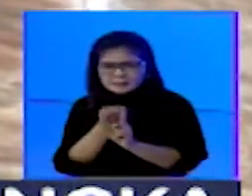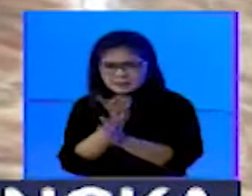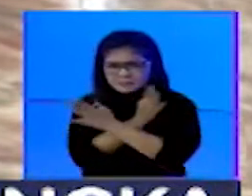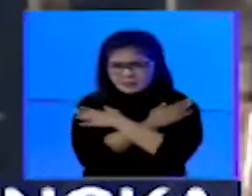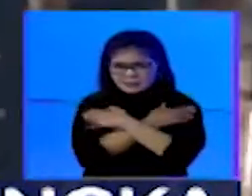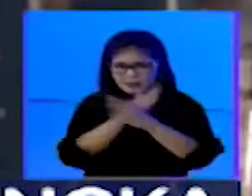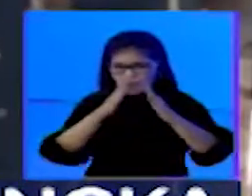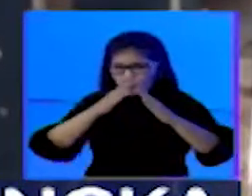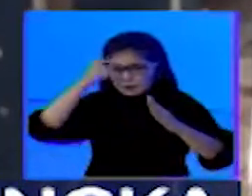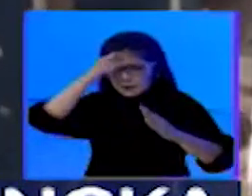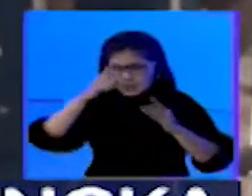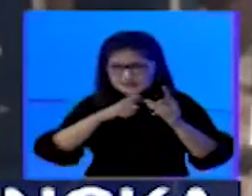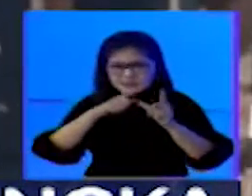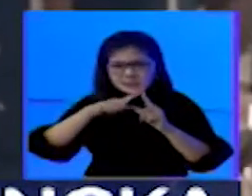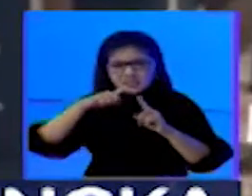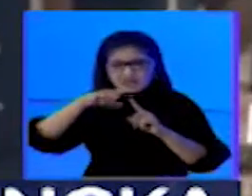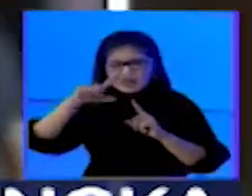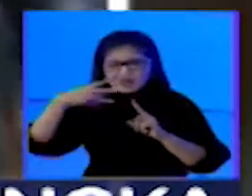dan Rumah Sakit Labuang Baji.